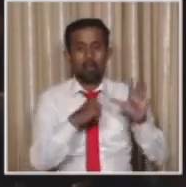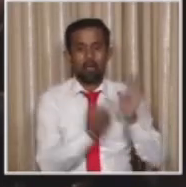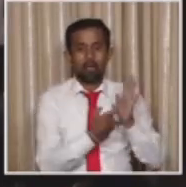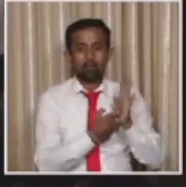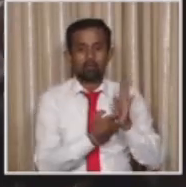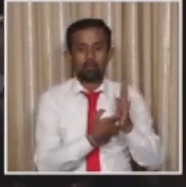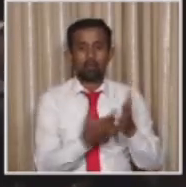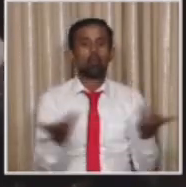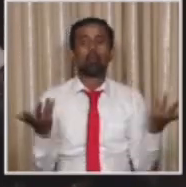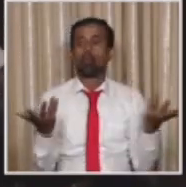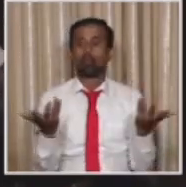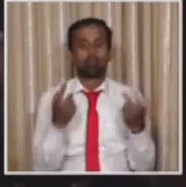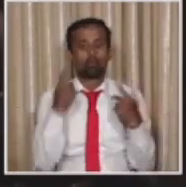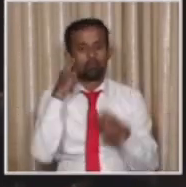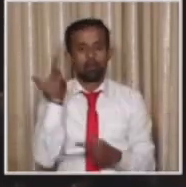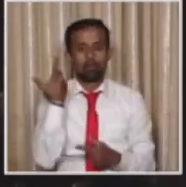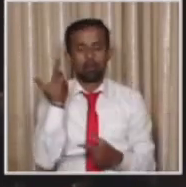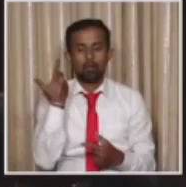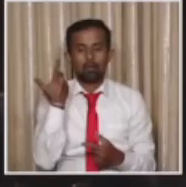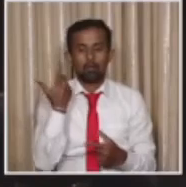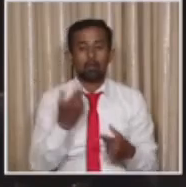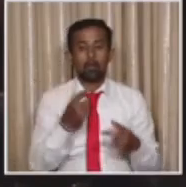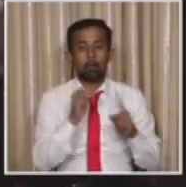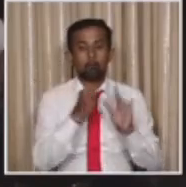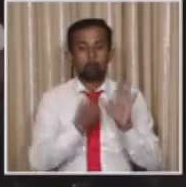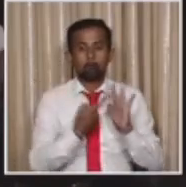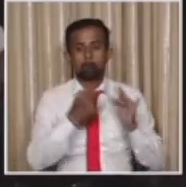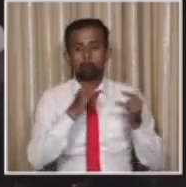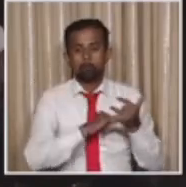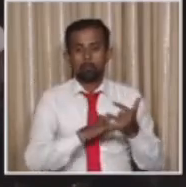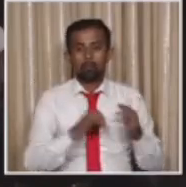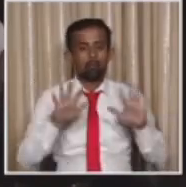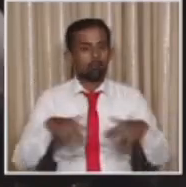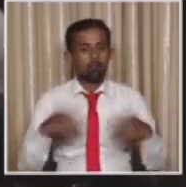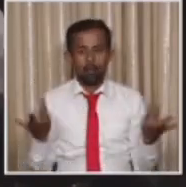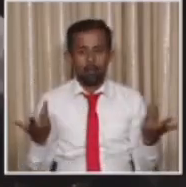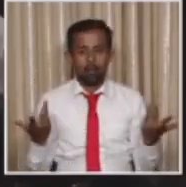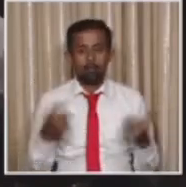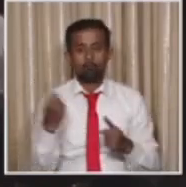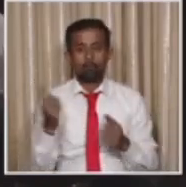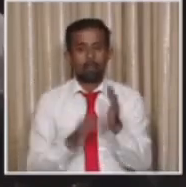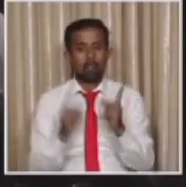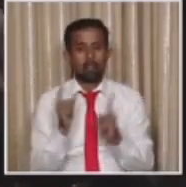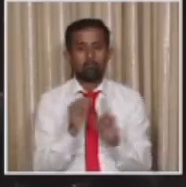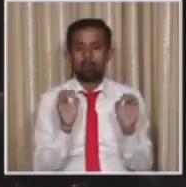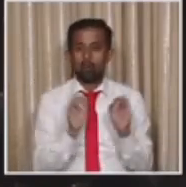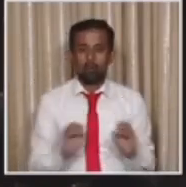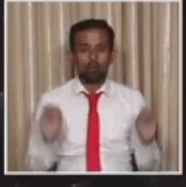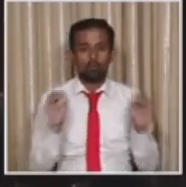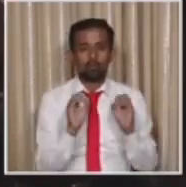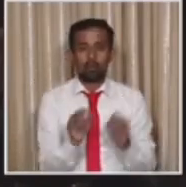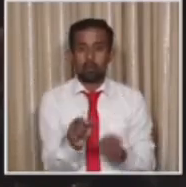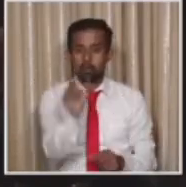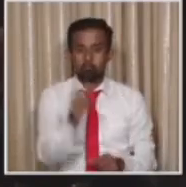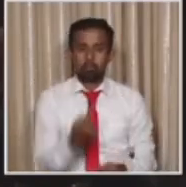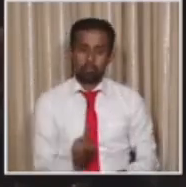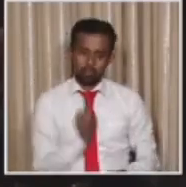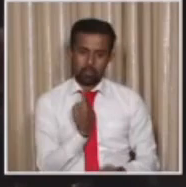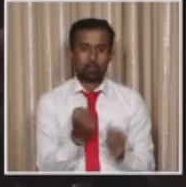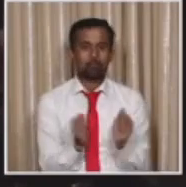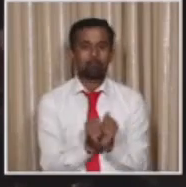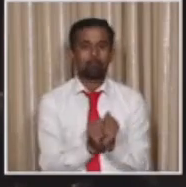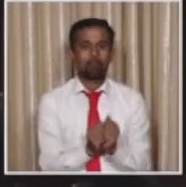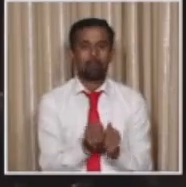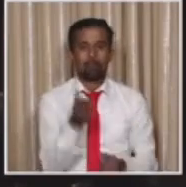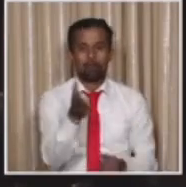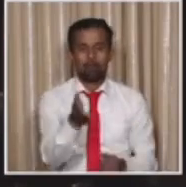වෙච්ච දෙයක් නැහැ. මම දන්නේ කොහෙද ඉන්නේ කියලා. ඊළඟට ප්‍රසන්න රණතුංග මහත්තයා නැහැ මේකේ. අනිත් ඇමතිවරු කවුරුත් නැහැ. හැබැයි එතුමා ඒකට මුහුණ දීගෙන වැඩ කටයුතු කරනවා. ඒ